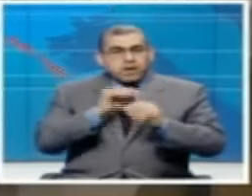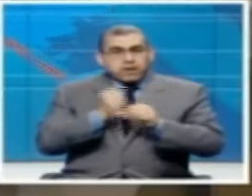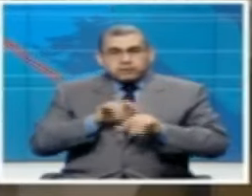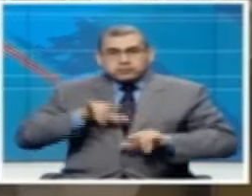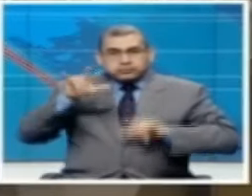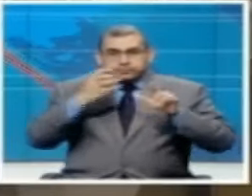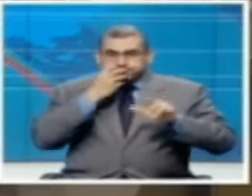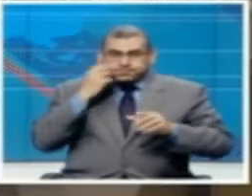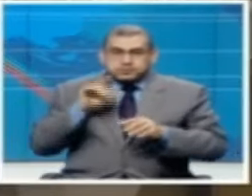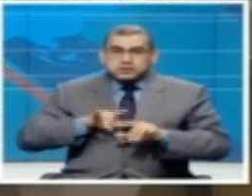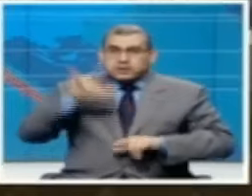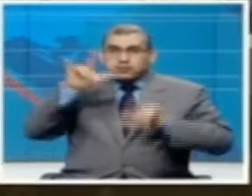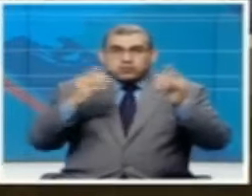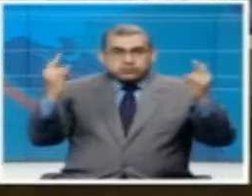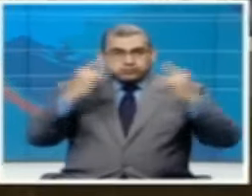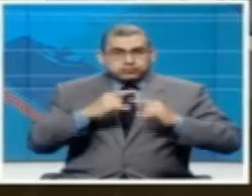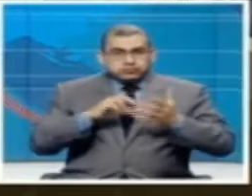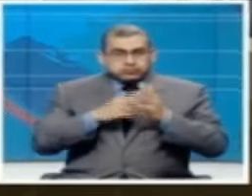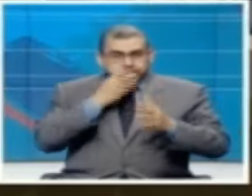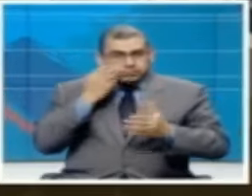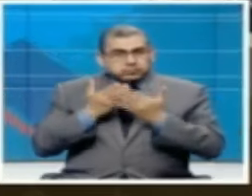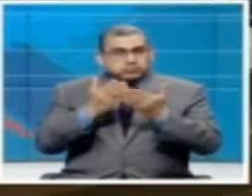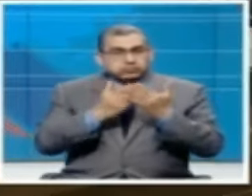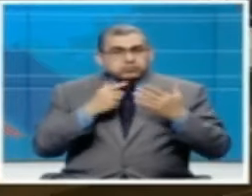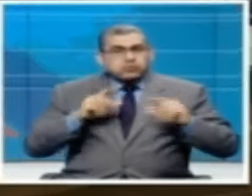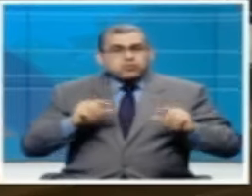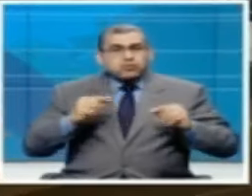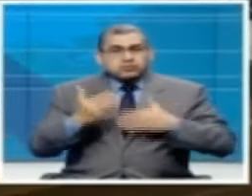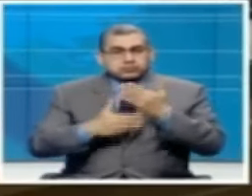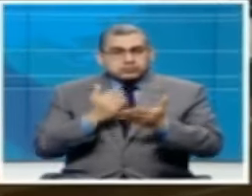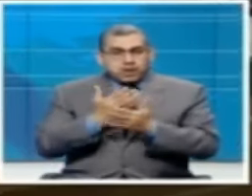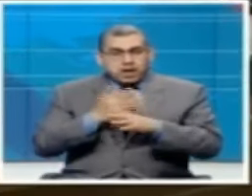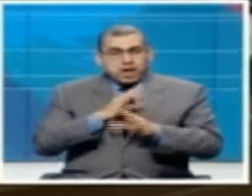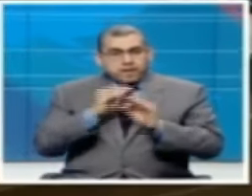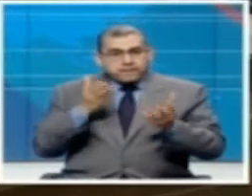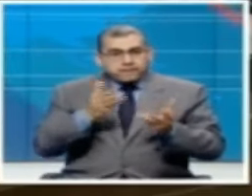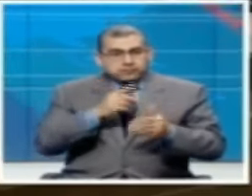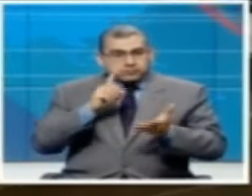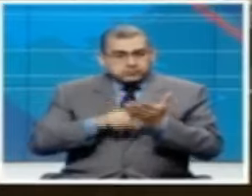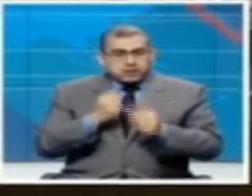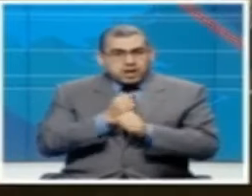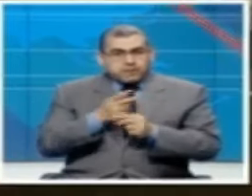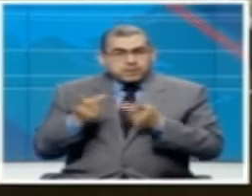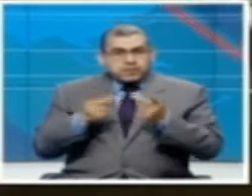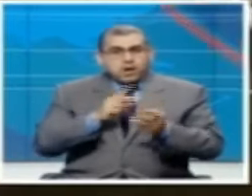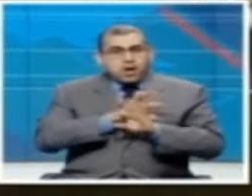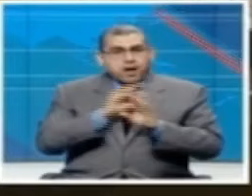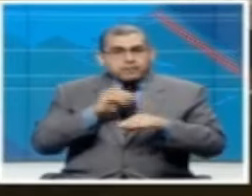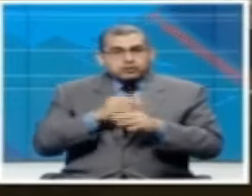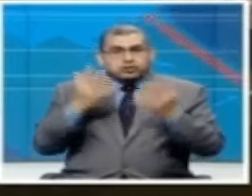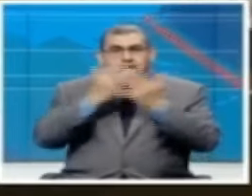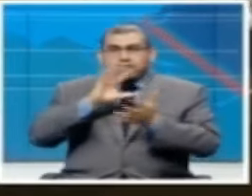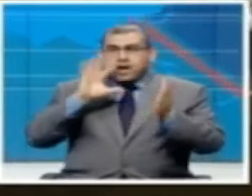تدفق المسافرين وتاديه الخدمات بافضل عروض ممكنه حيث ستتم دعوه اهم وكبرى الشركات